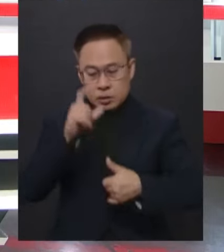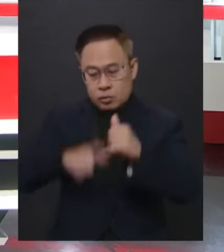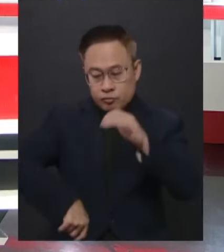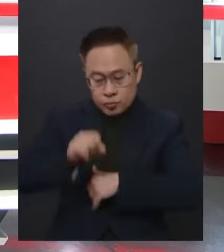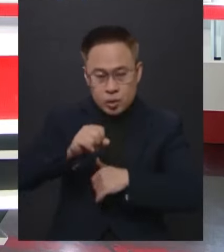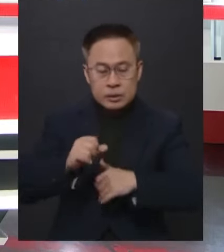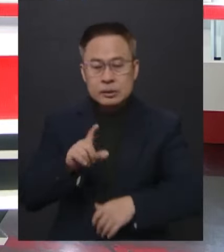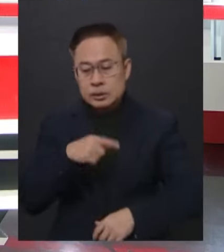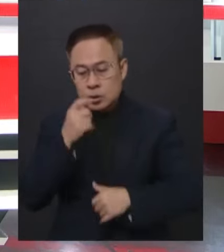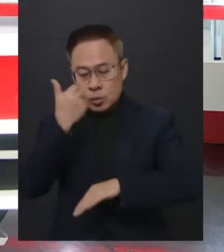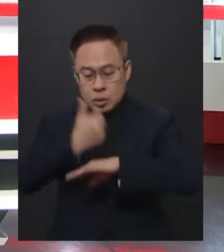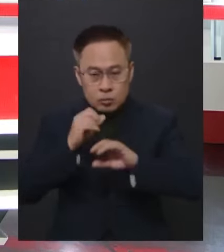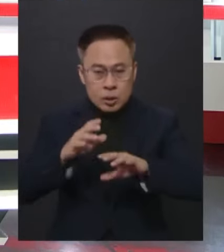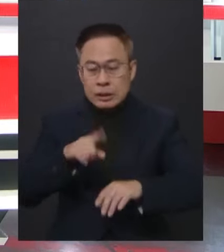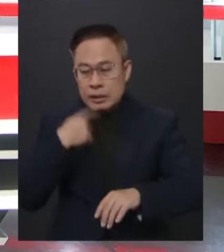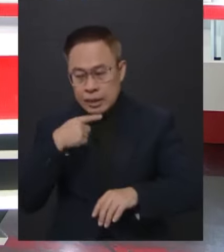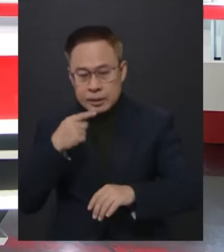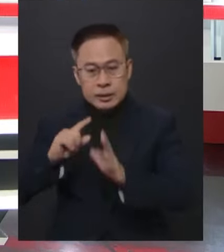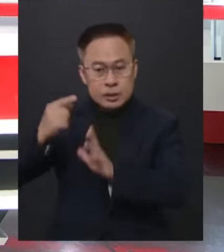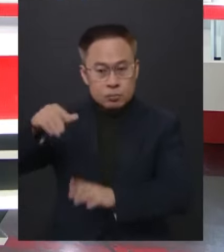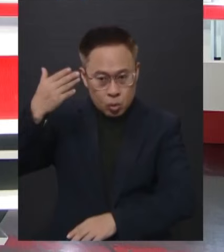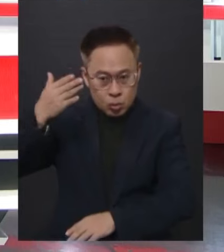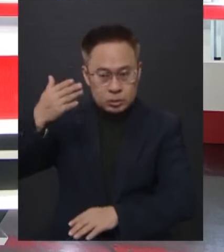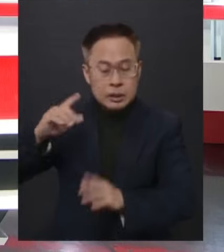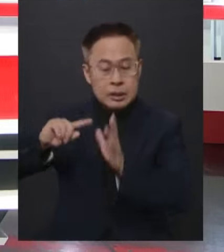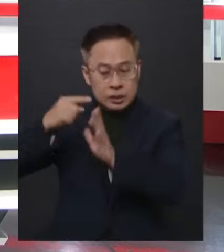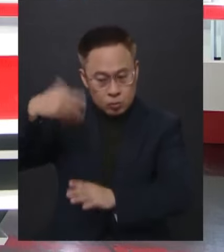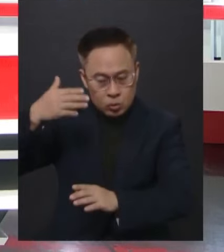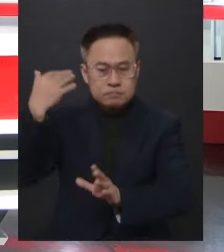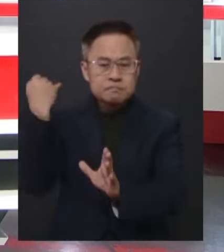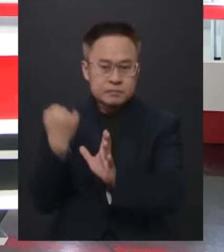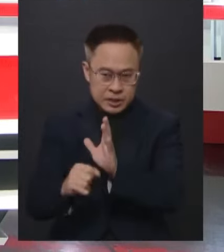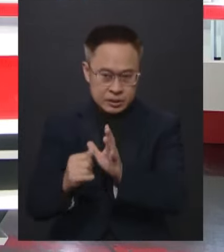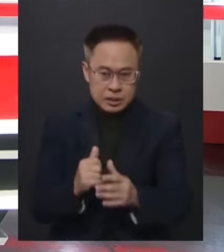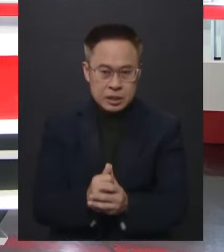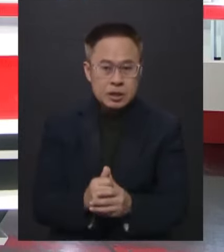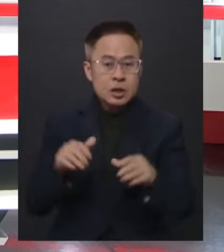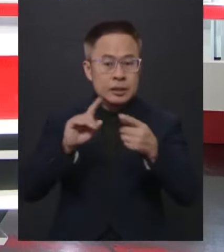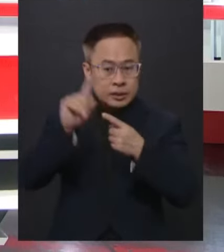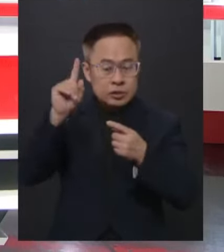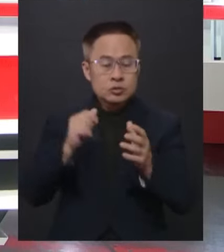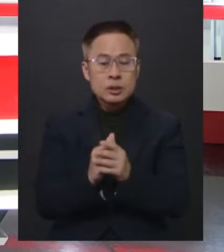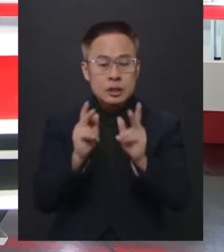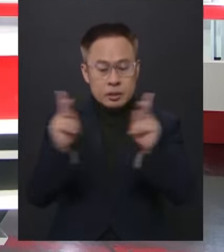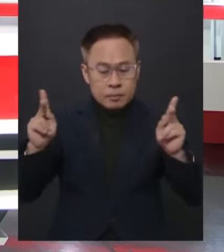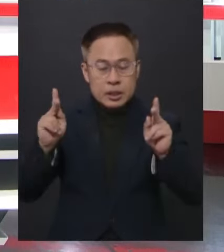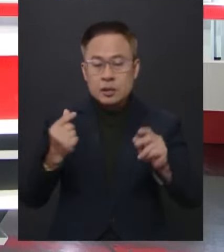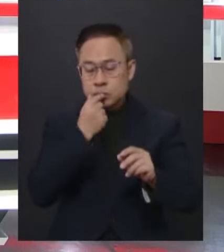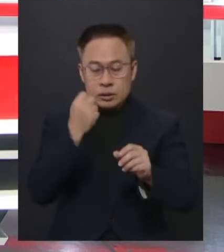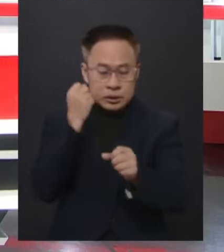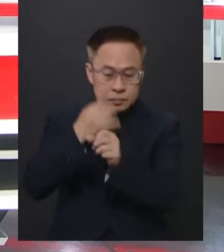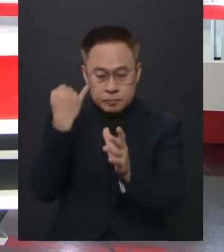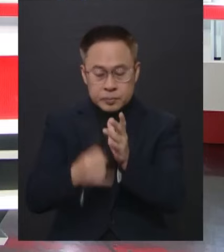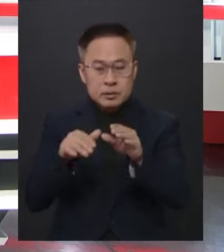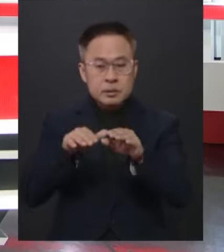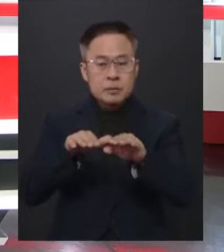ามใครที่เริ่มใช้พฤติกรรมรุนแรงก่อนก็ถือว่าคุณผิดแล้วแหละแต่เรื่องของมาตรฐานการตัดสินนะคะก็อาจจะต้องไปย